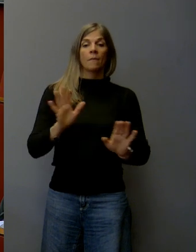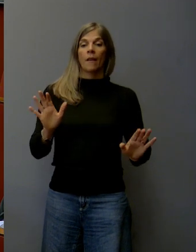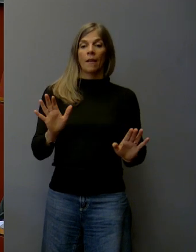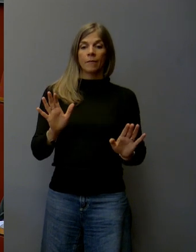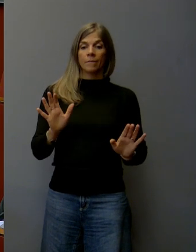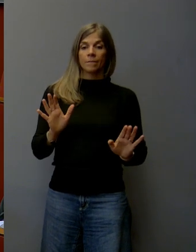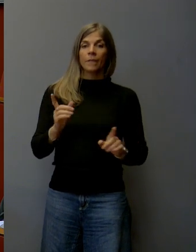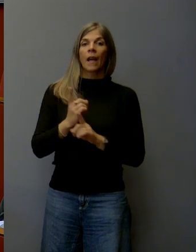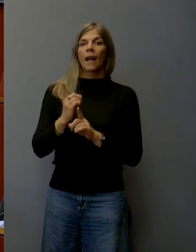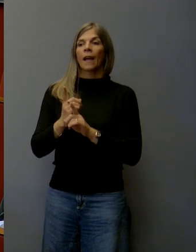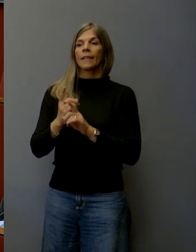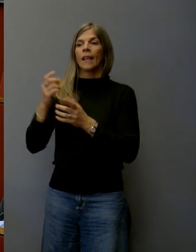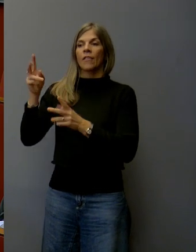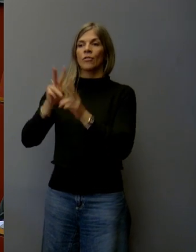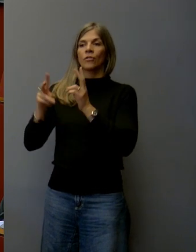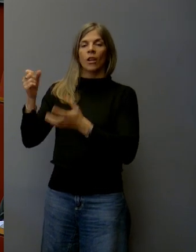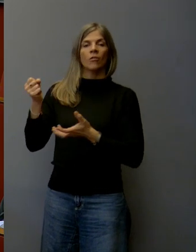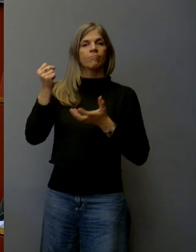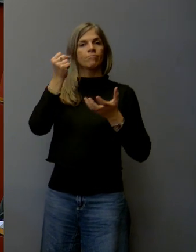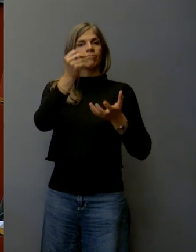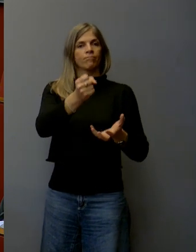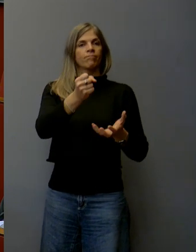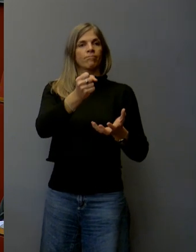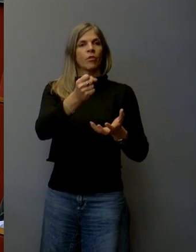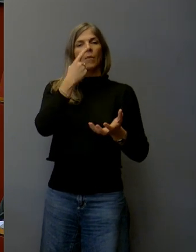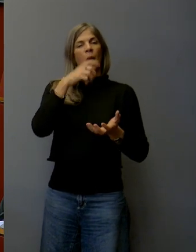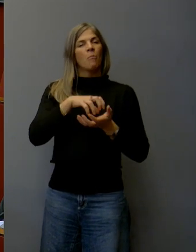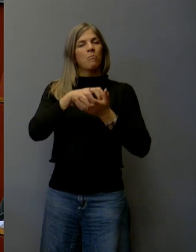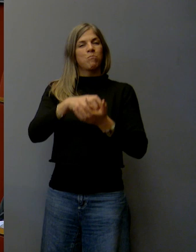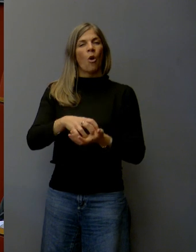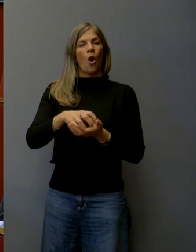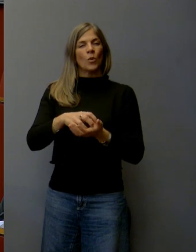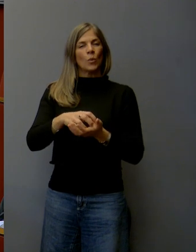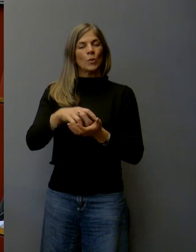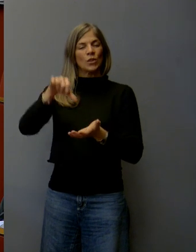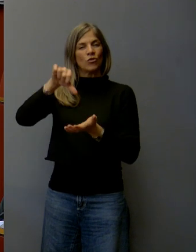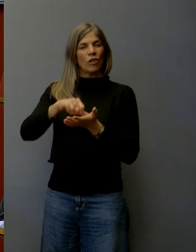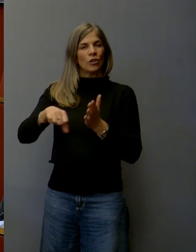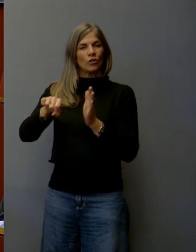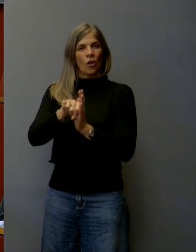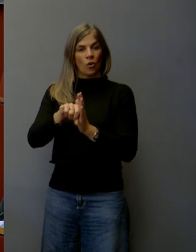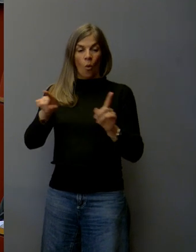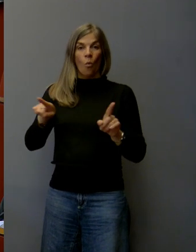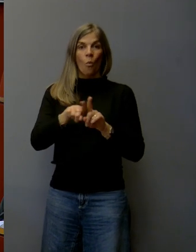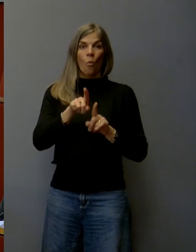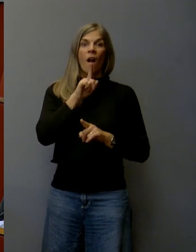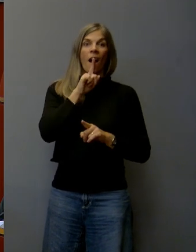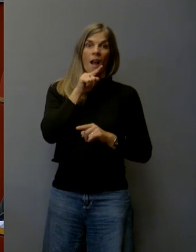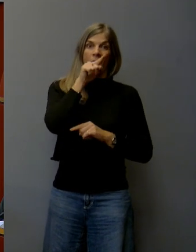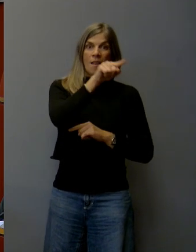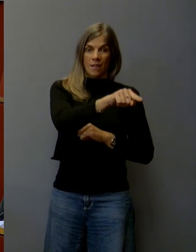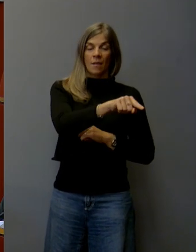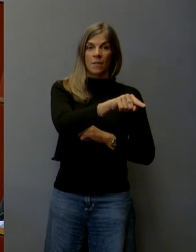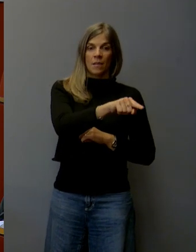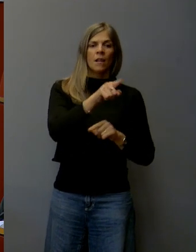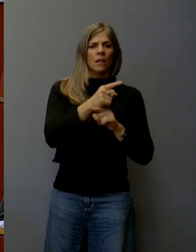il bonus carugi sampierdarenese e in una misura che non deve essere inferiore a quella del centro storico di Genova